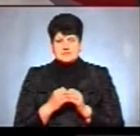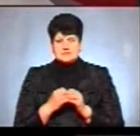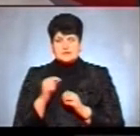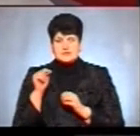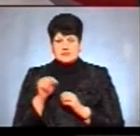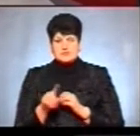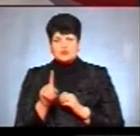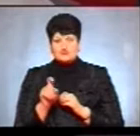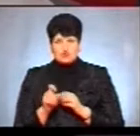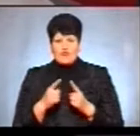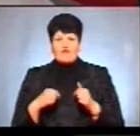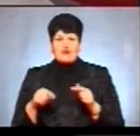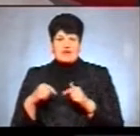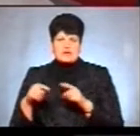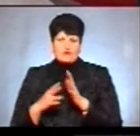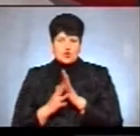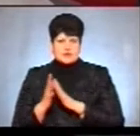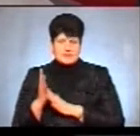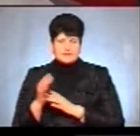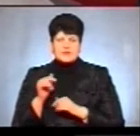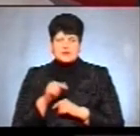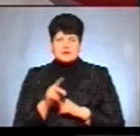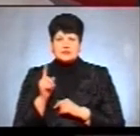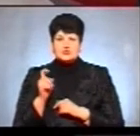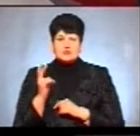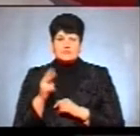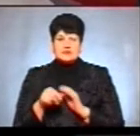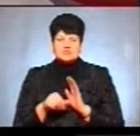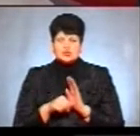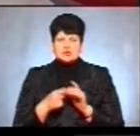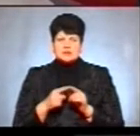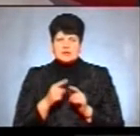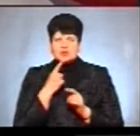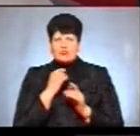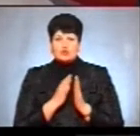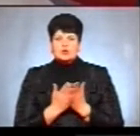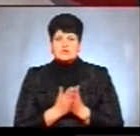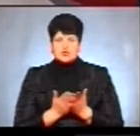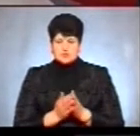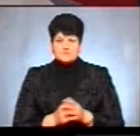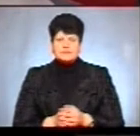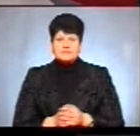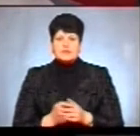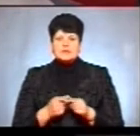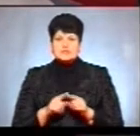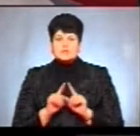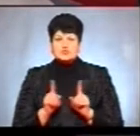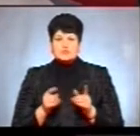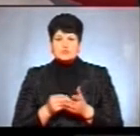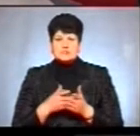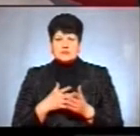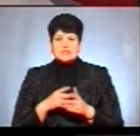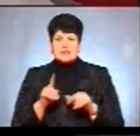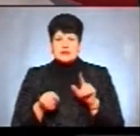110-1100 видів рослин. З них 126 відносяться до рослин червонокнижних. Це особливо цінні, рідкісні і